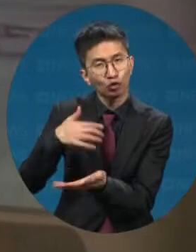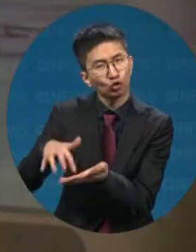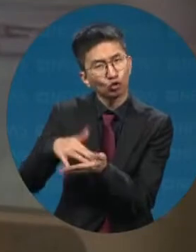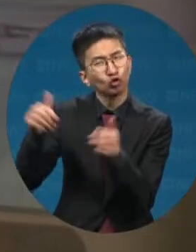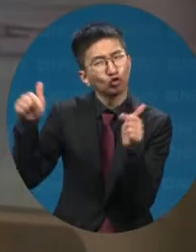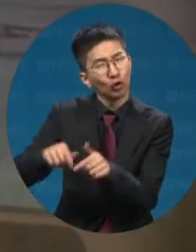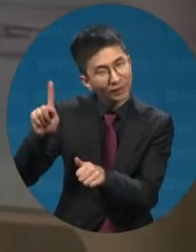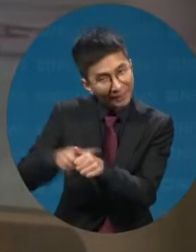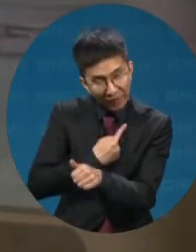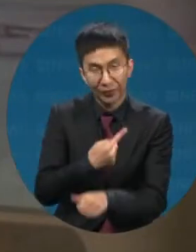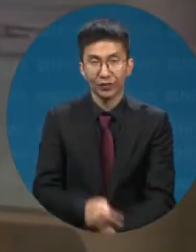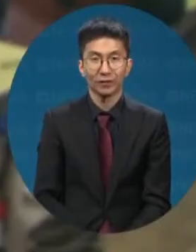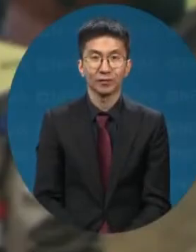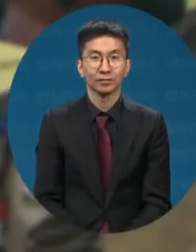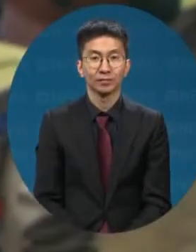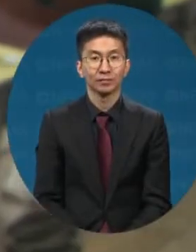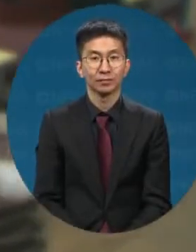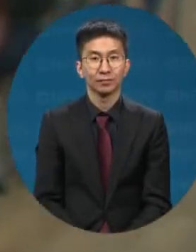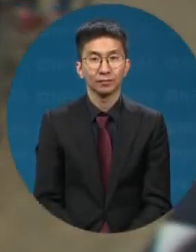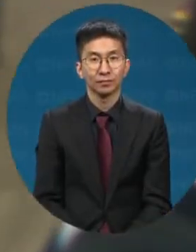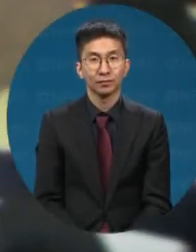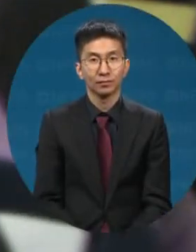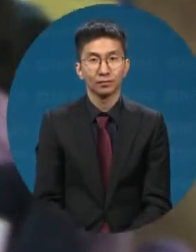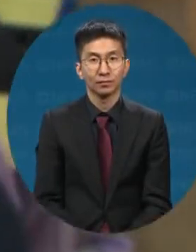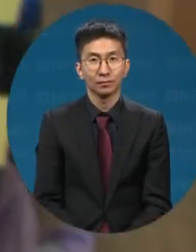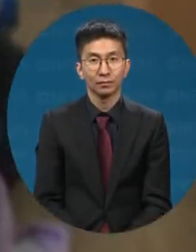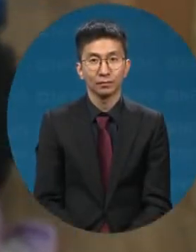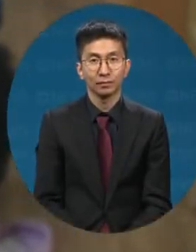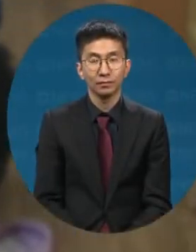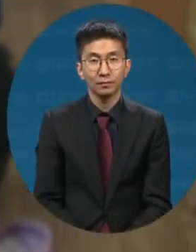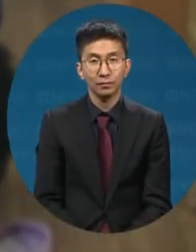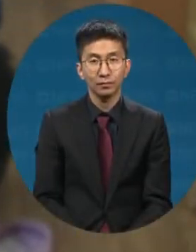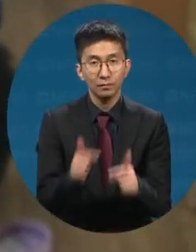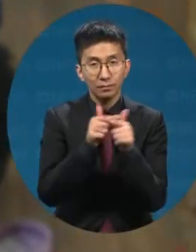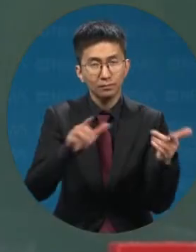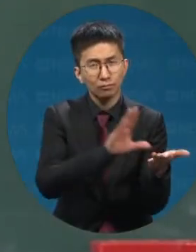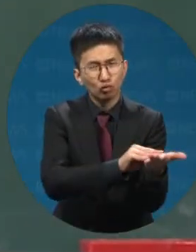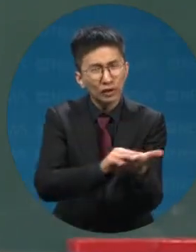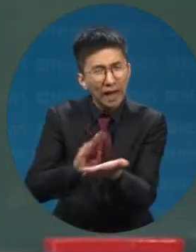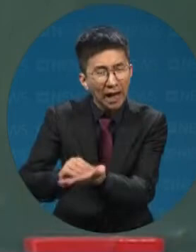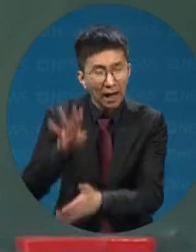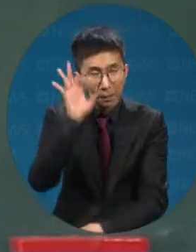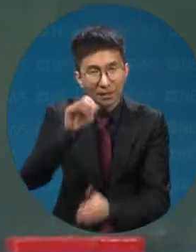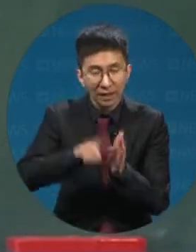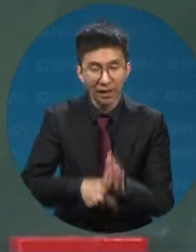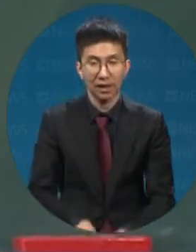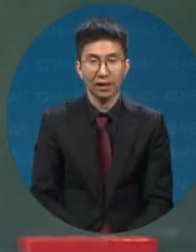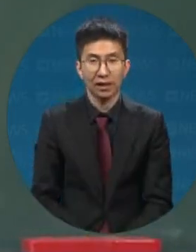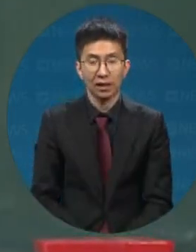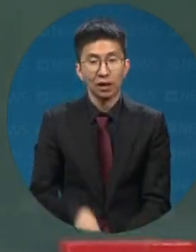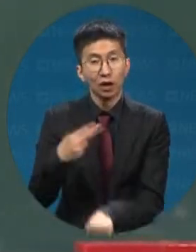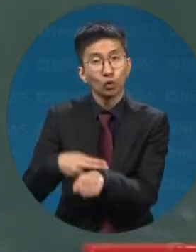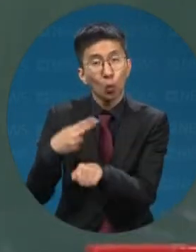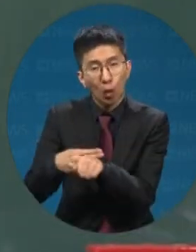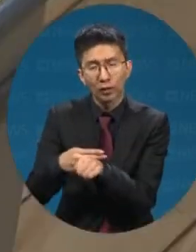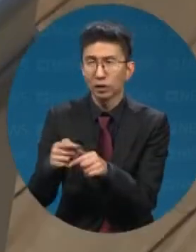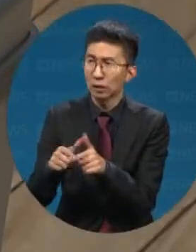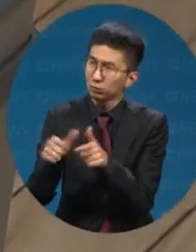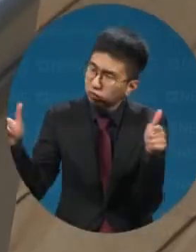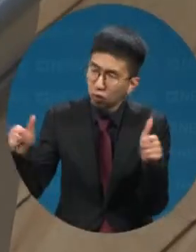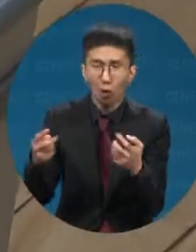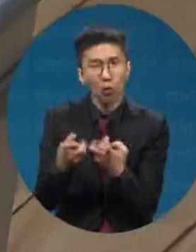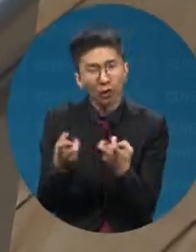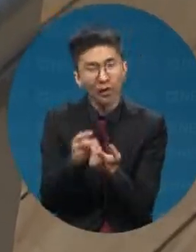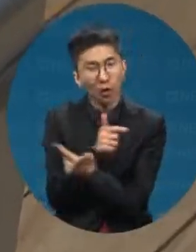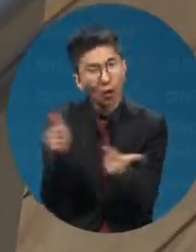줄어들었기 때문으로 분석됩니다 교육계에선 이같이 만성적인 임용적체 문제에 대해 교환 수급 체계 재정비